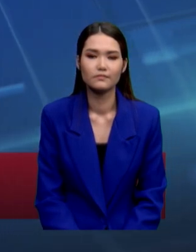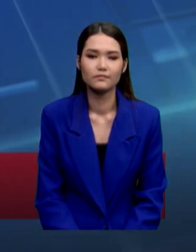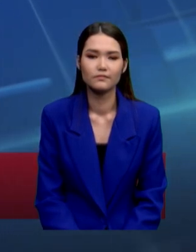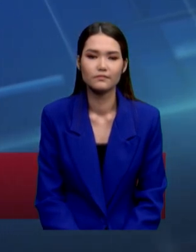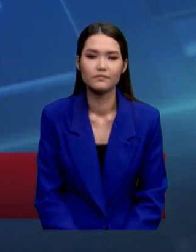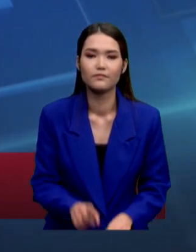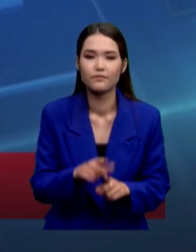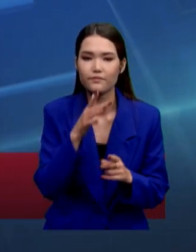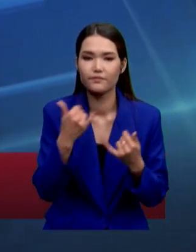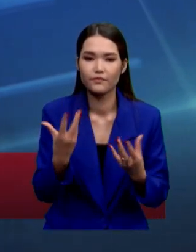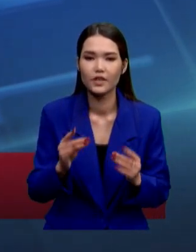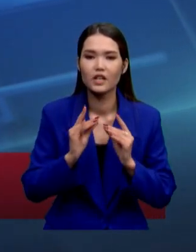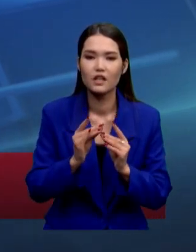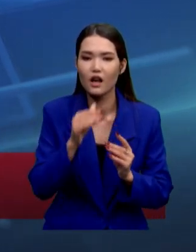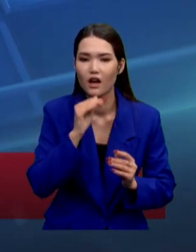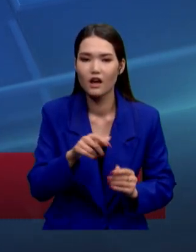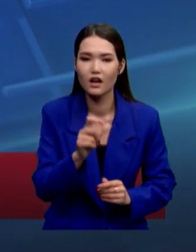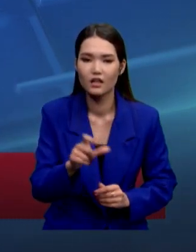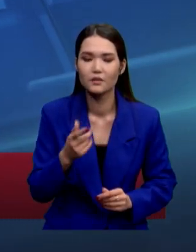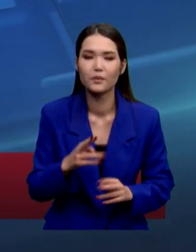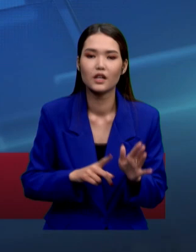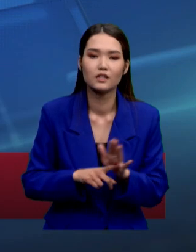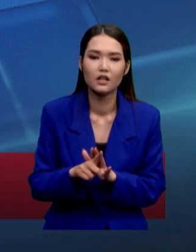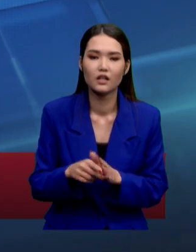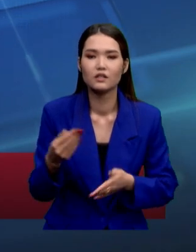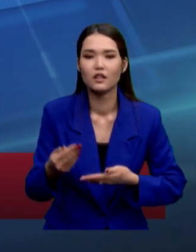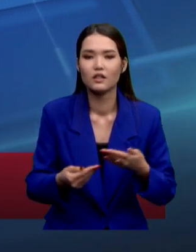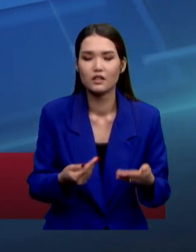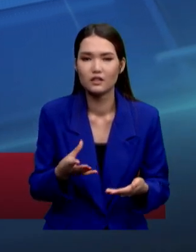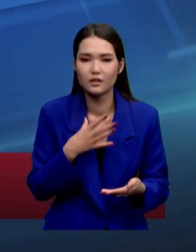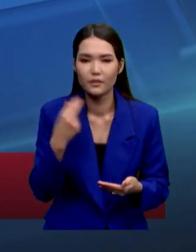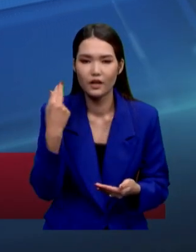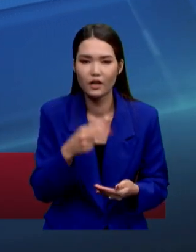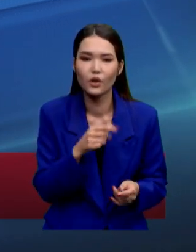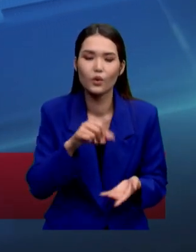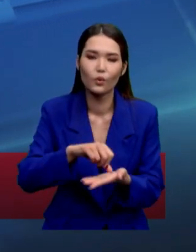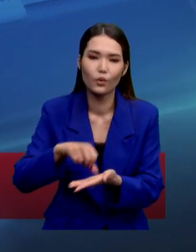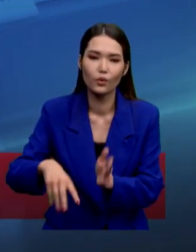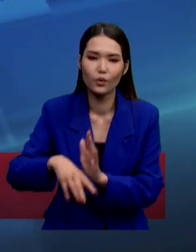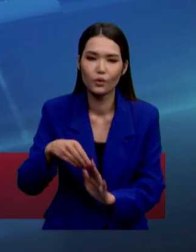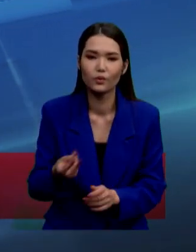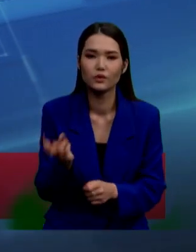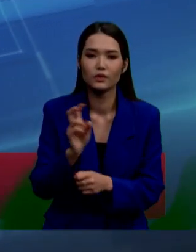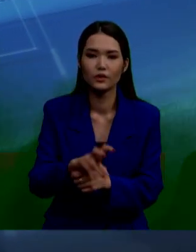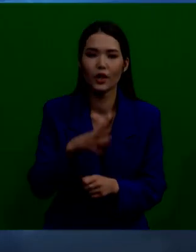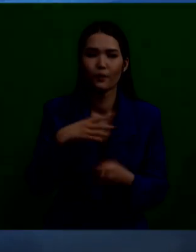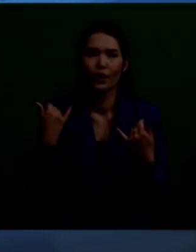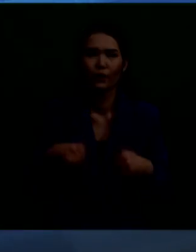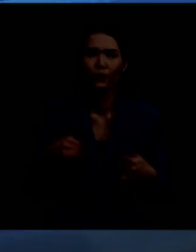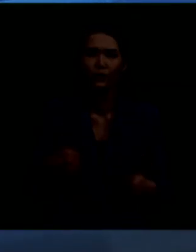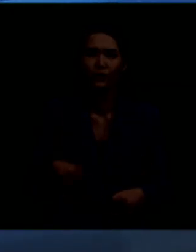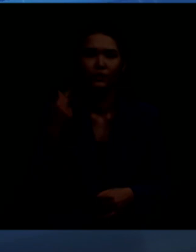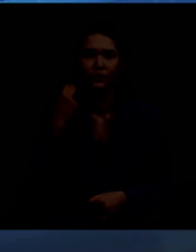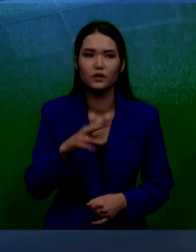Не остались в стороне диванные эксперты. Астанчанин в тапочках, майке явился на избирательный участок, не вставая со своего дивана в прямом